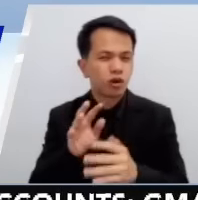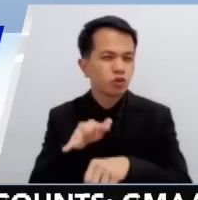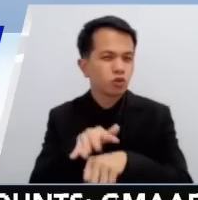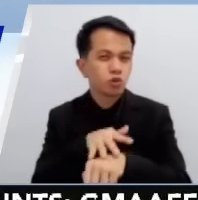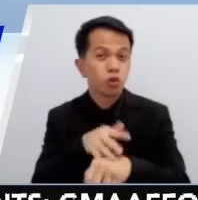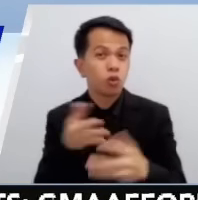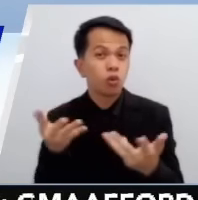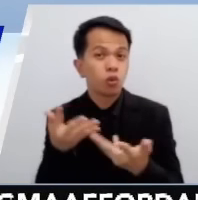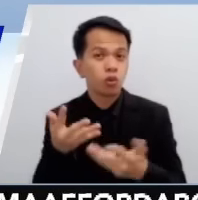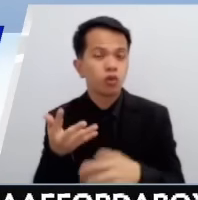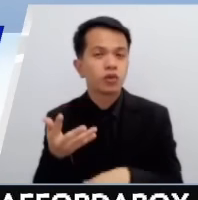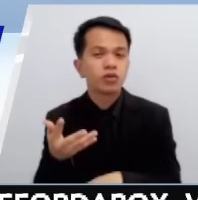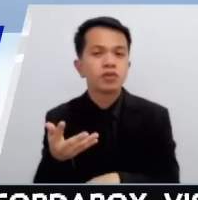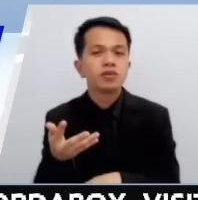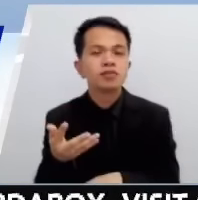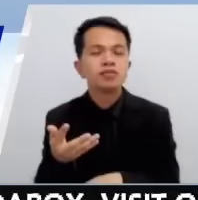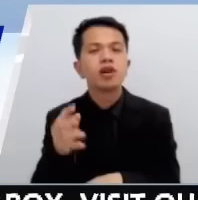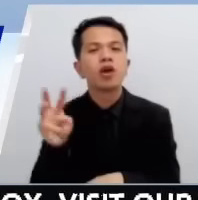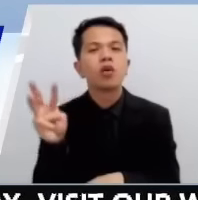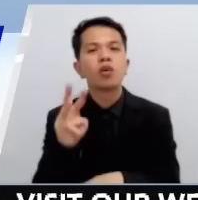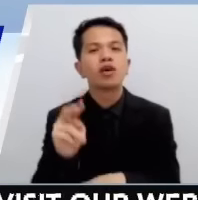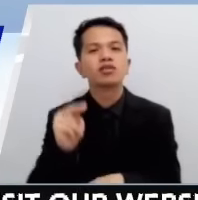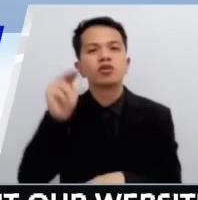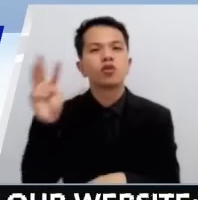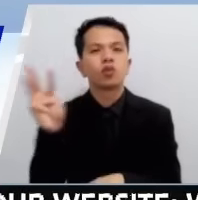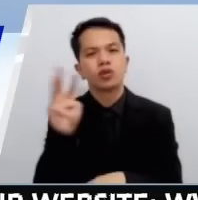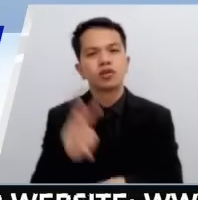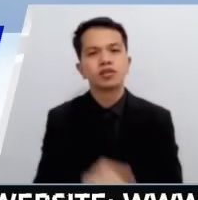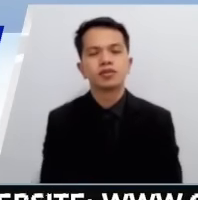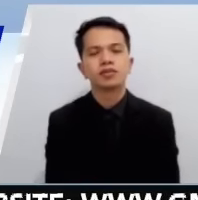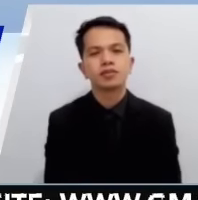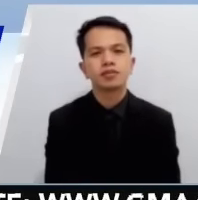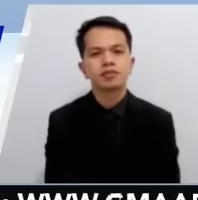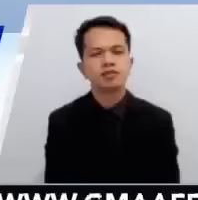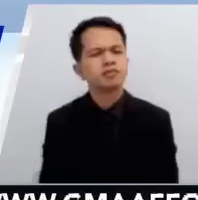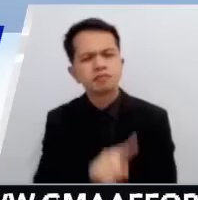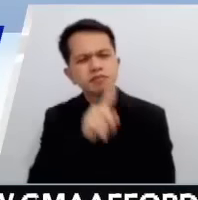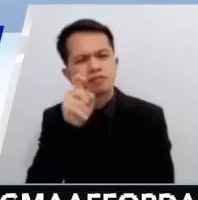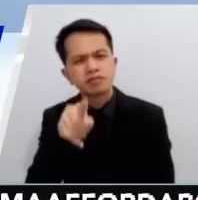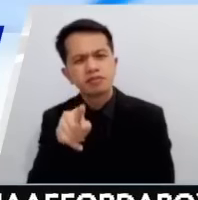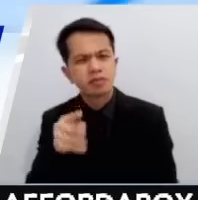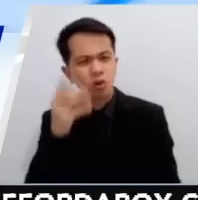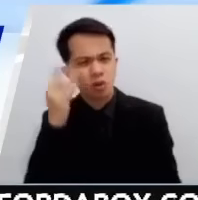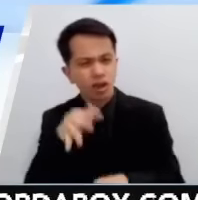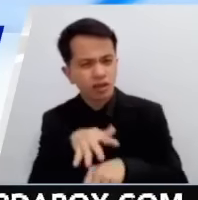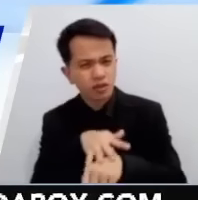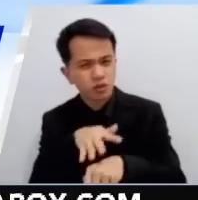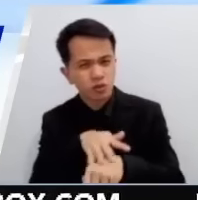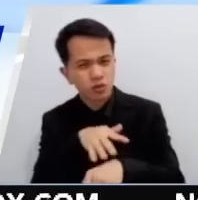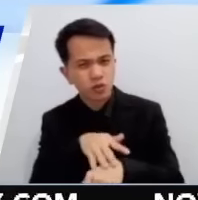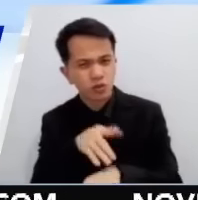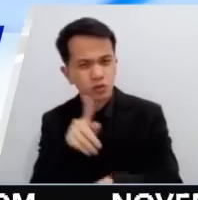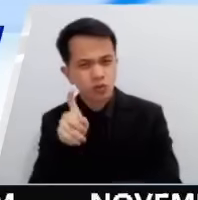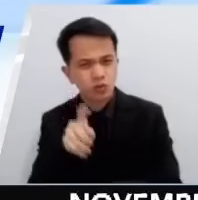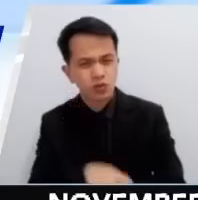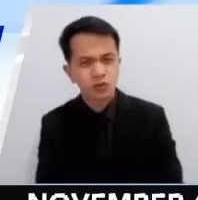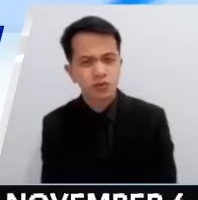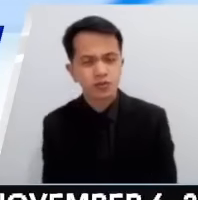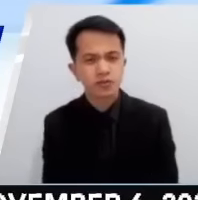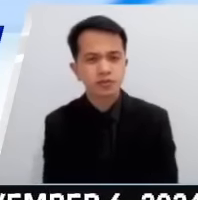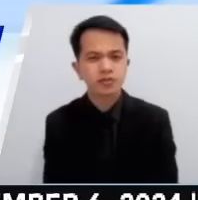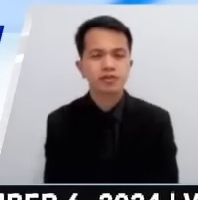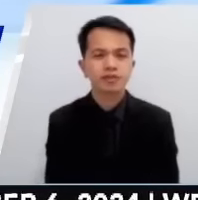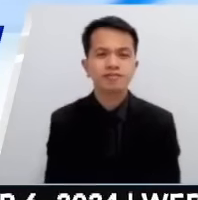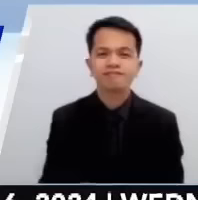sa na West northwestward po Bakit po kaya bumagal yung galaw ng bagong marce ngayon po ay